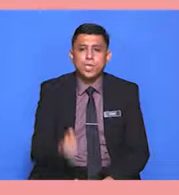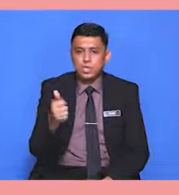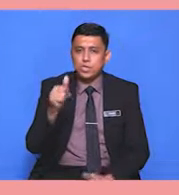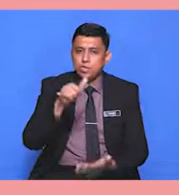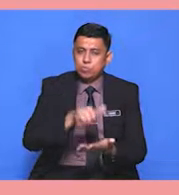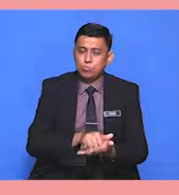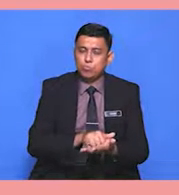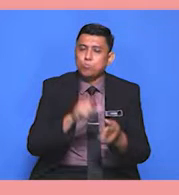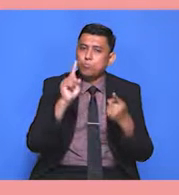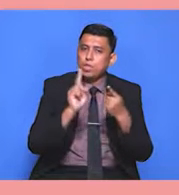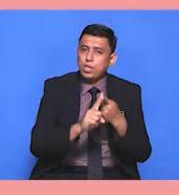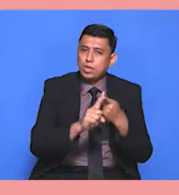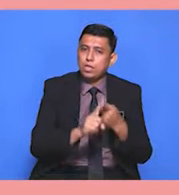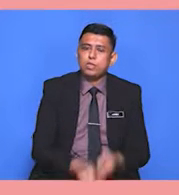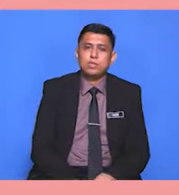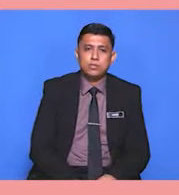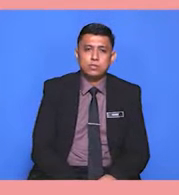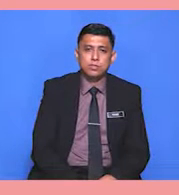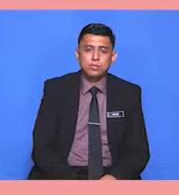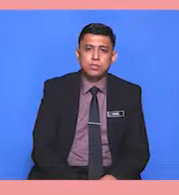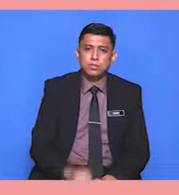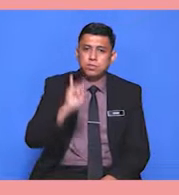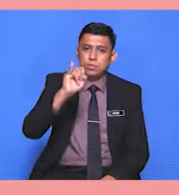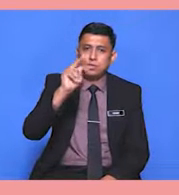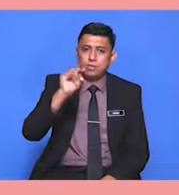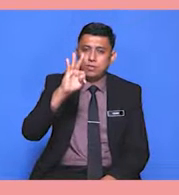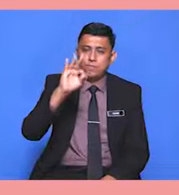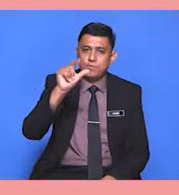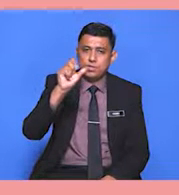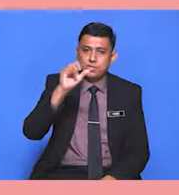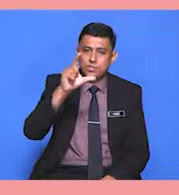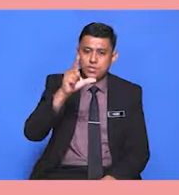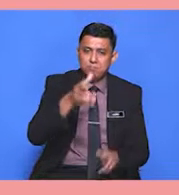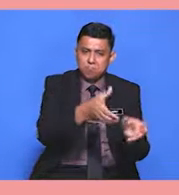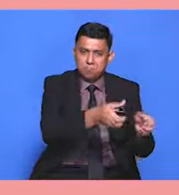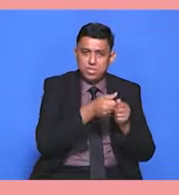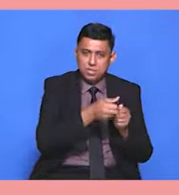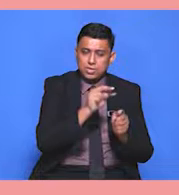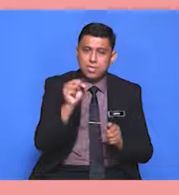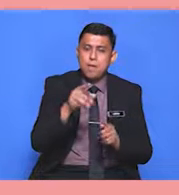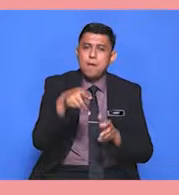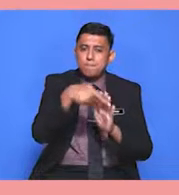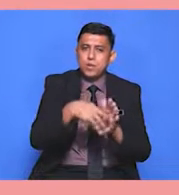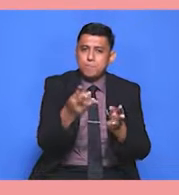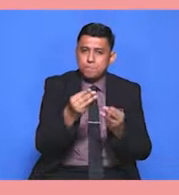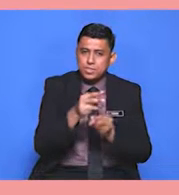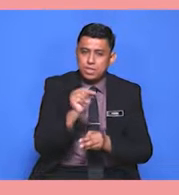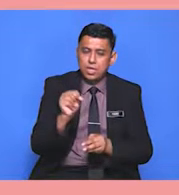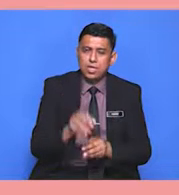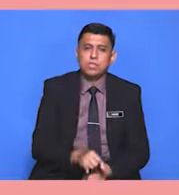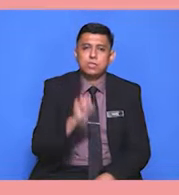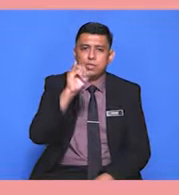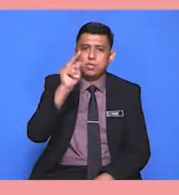iaitu yang pertama, inflasi tarikan permintaan. Kedua, inflasi